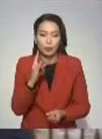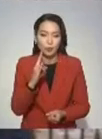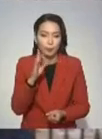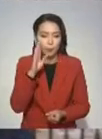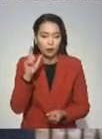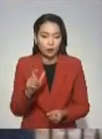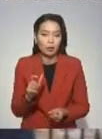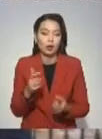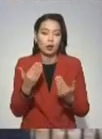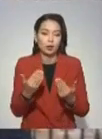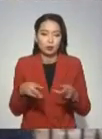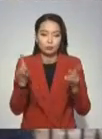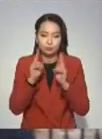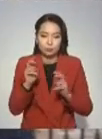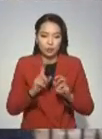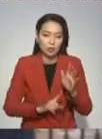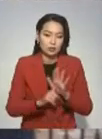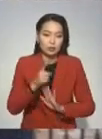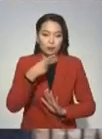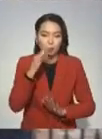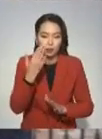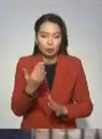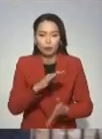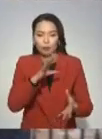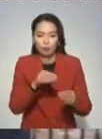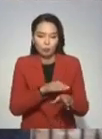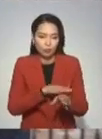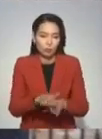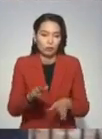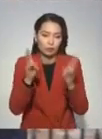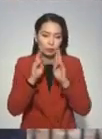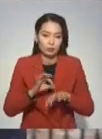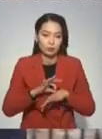бастады. Қазіргі таңда қажетті тергеу әрекеттері мен сараптамалар жүргізіліп жатыр.